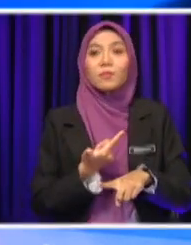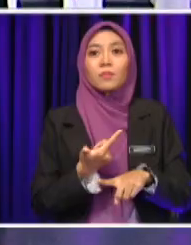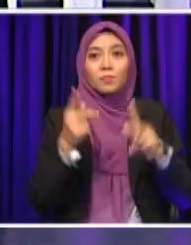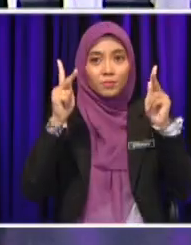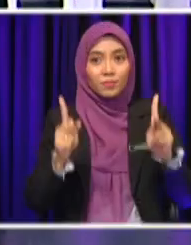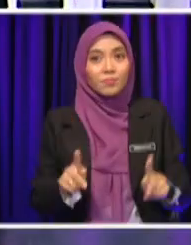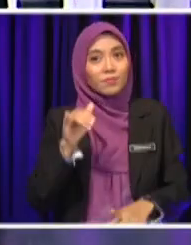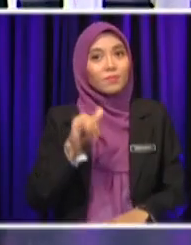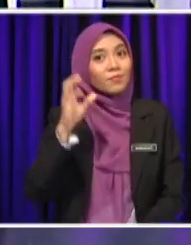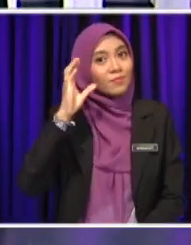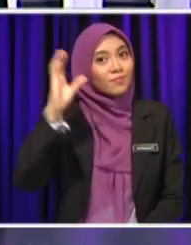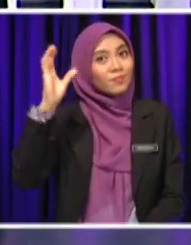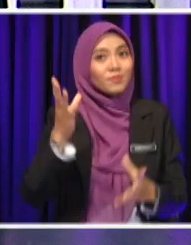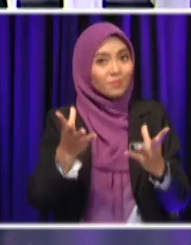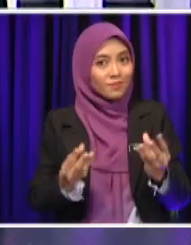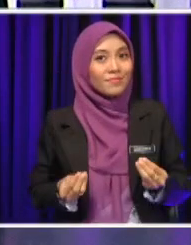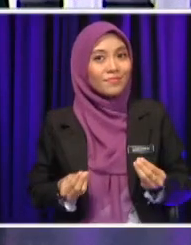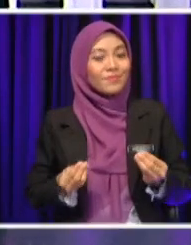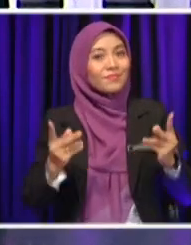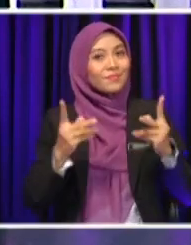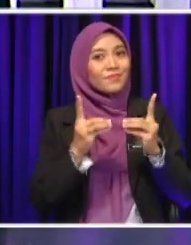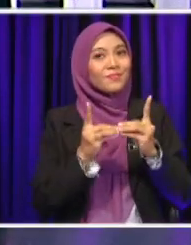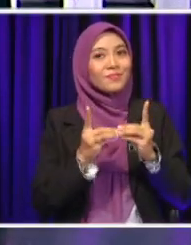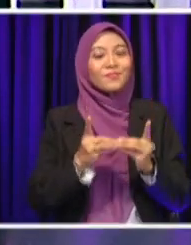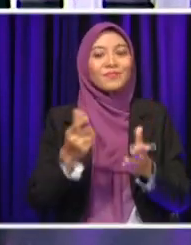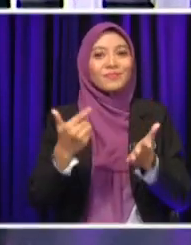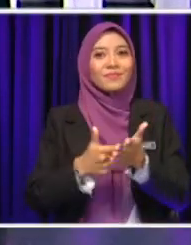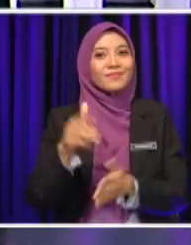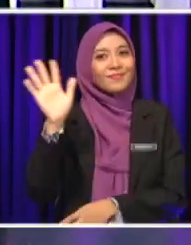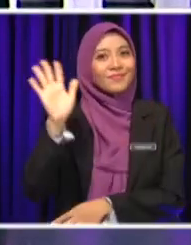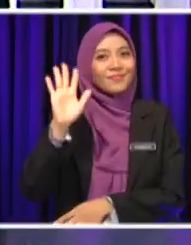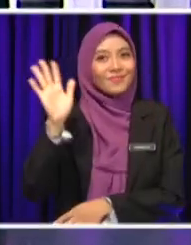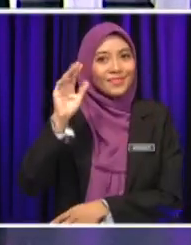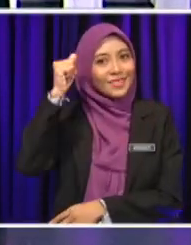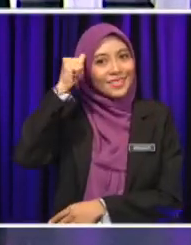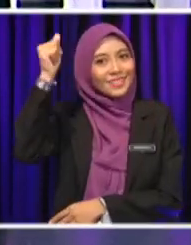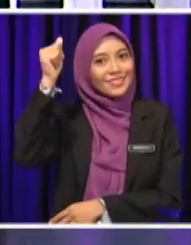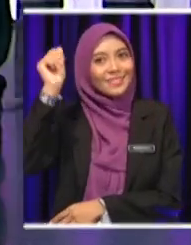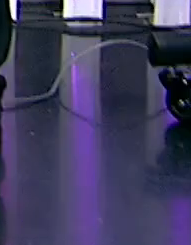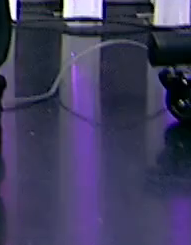kasih saya ucapkan. Saya Mas Sufian mengundurkan diri. Bye-bye. Jumpa lagi. Assalamualaikum warahmatullahi wabarakatuh.